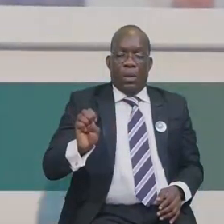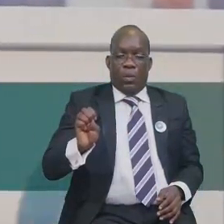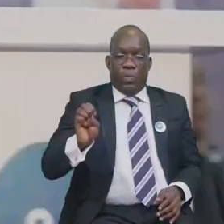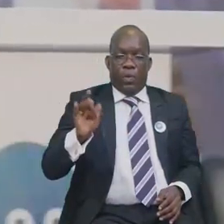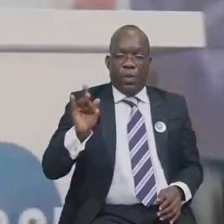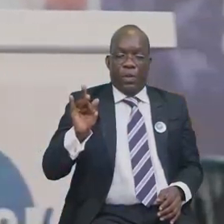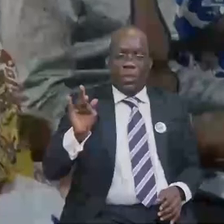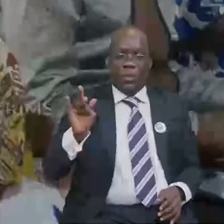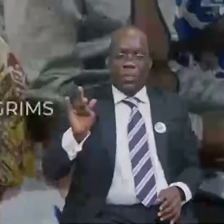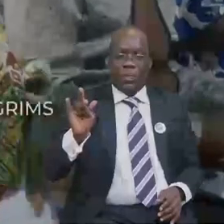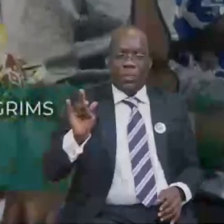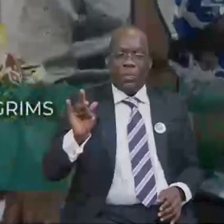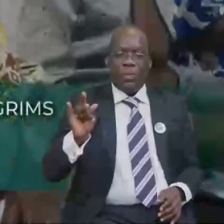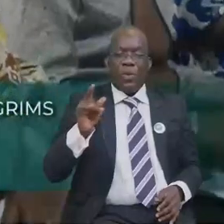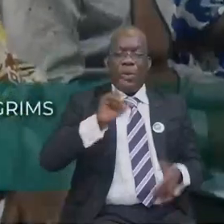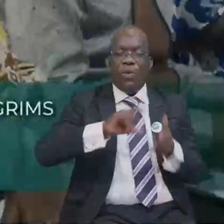verset 8.